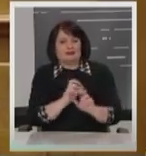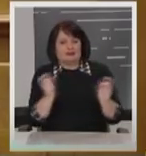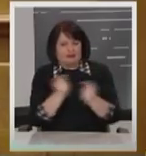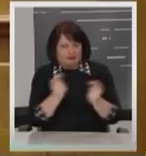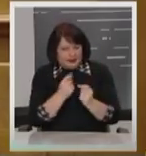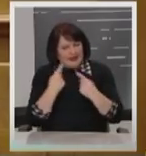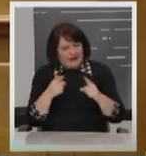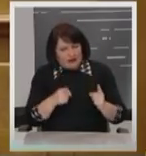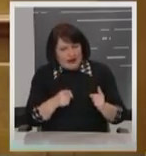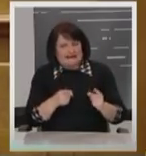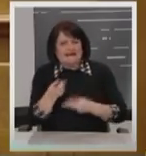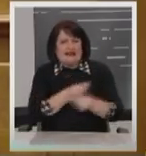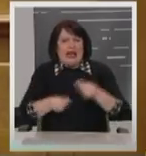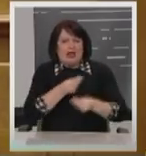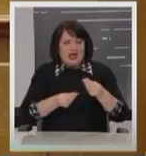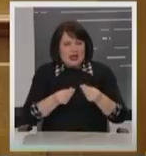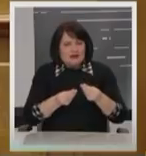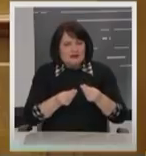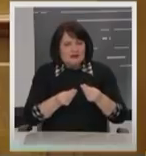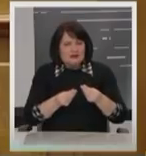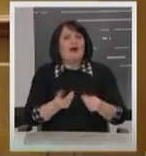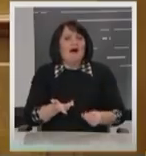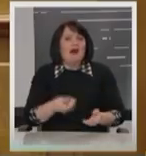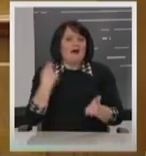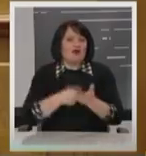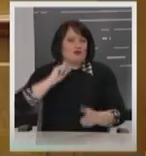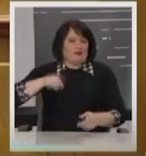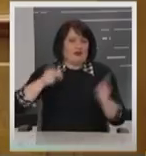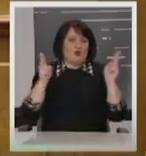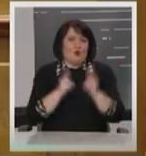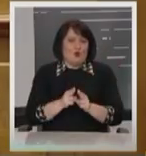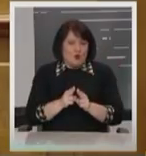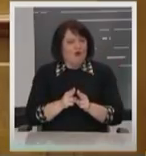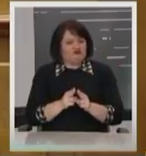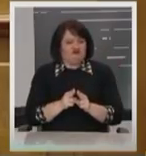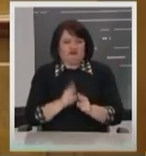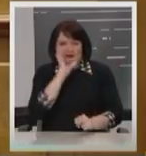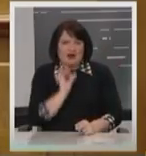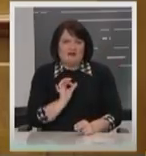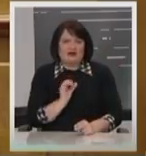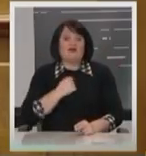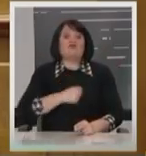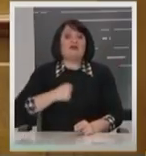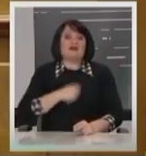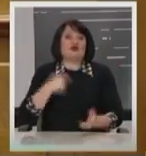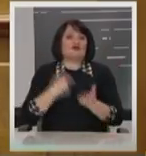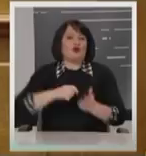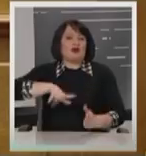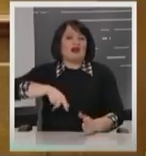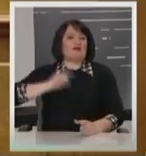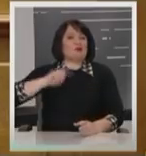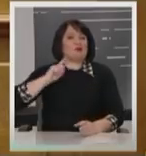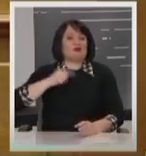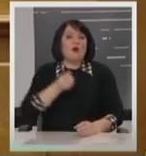της φοροδιαφυγής, όποιος κινείται σήμερα στην πραγματική αγορά το γνωρίζει, δυστυχώς η φοροδιαφυγή